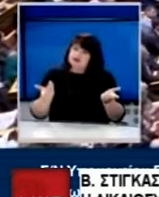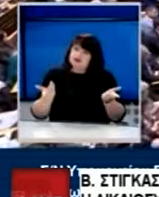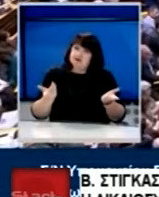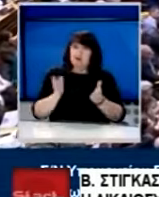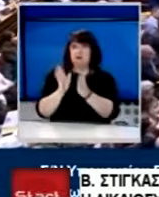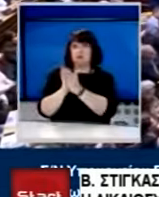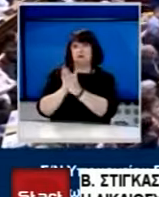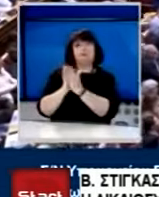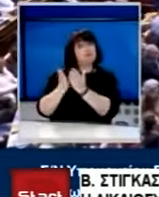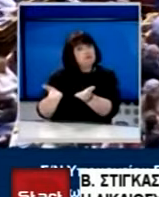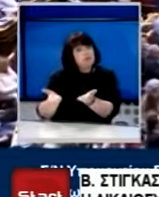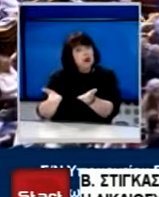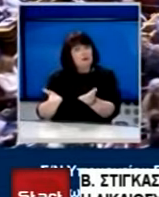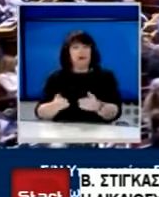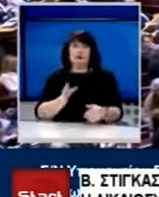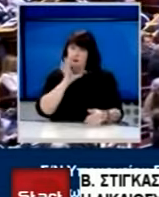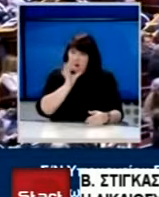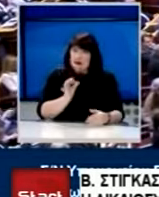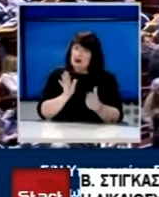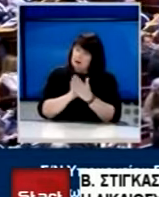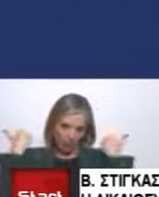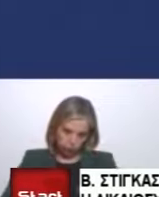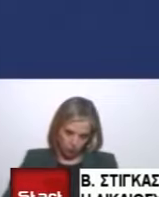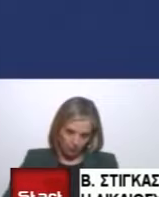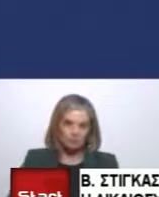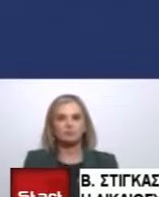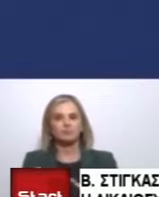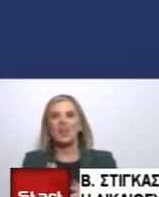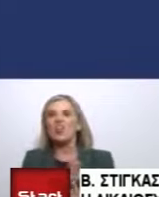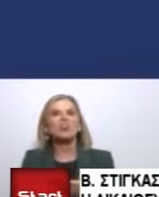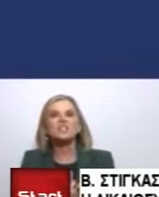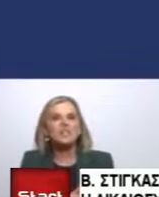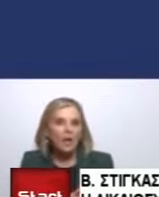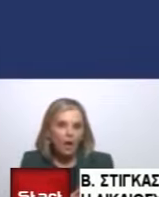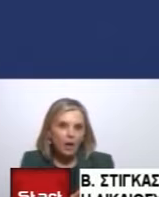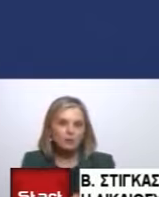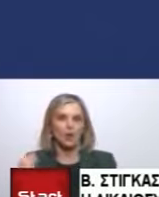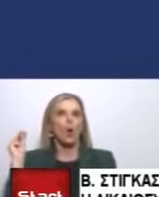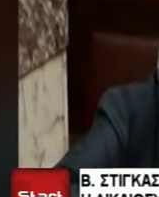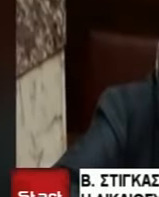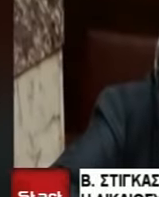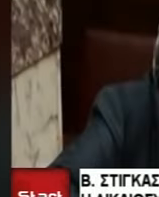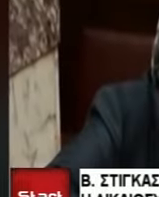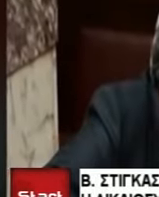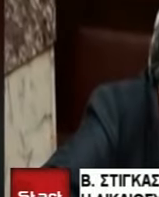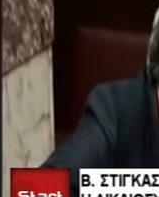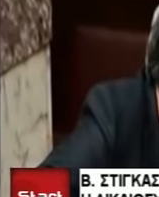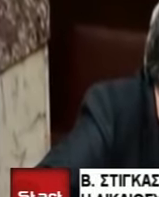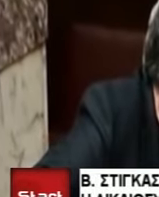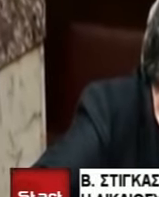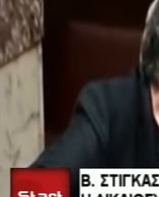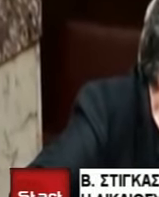τις ευρωεκλογές. Όσον αφορά στο άγριο επεισόδιο με την επίθεση του Φλόρου στον Γραμμένο, είπε πως ο Φλόρος ήταν ο πρώτος βουλευτής